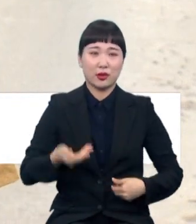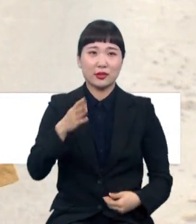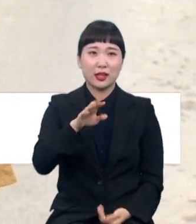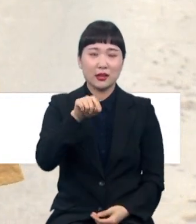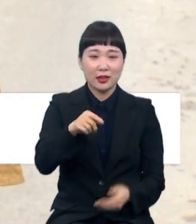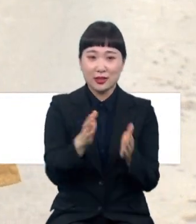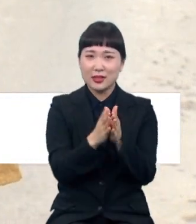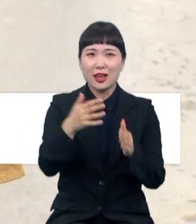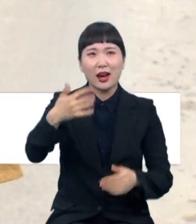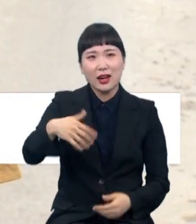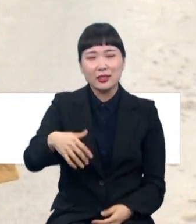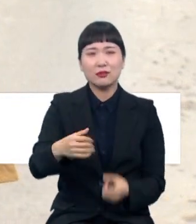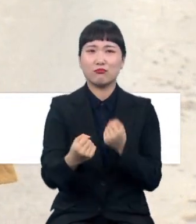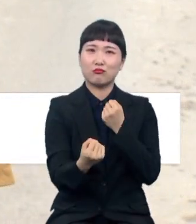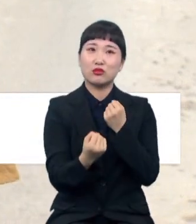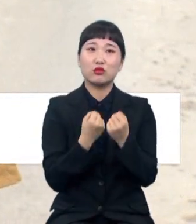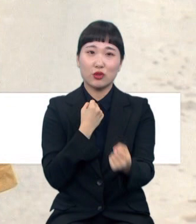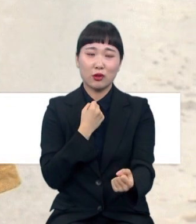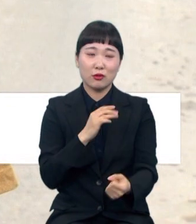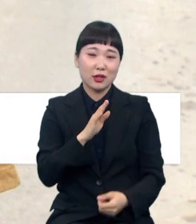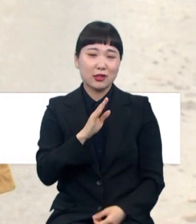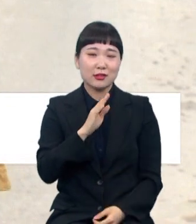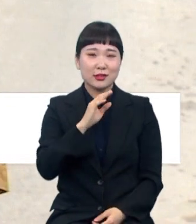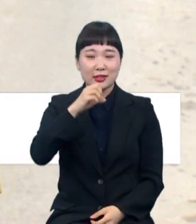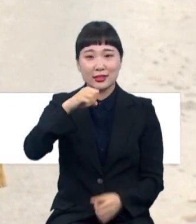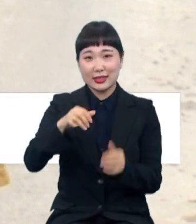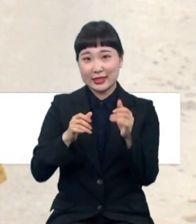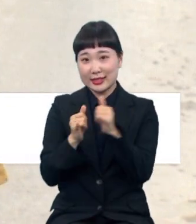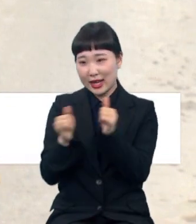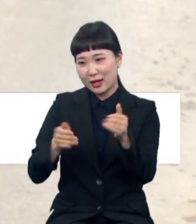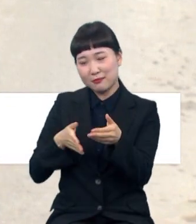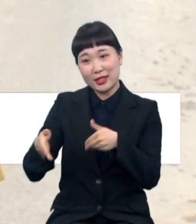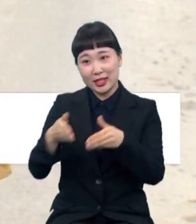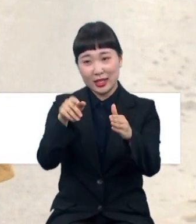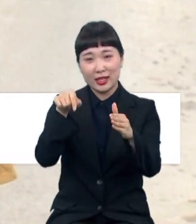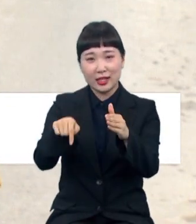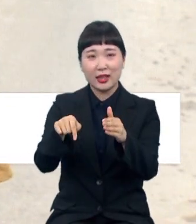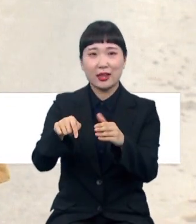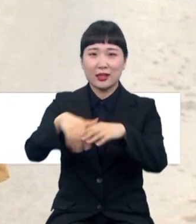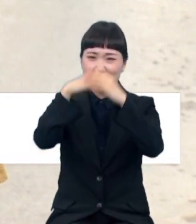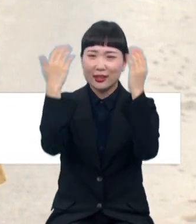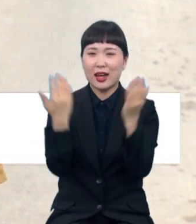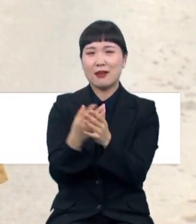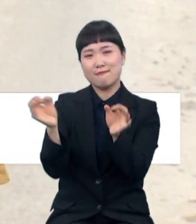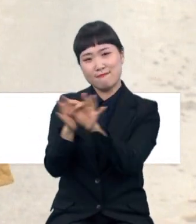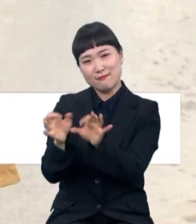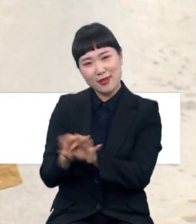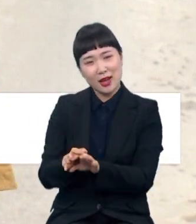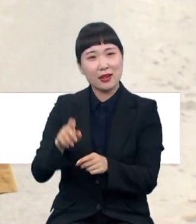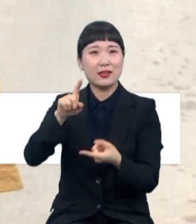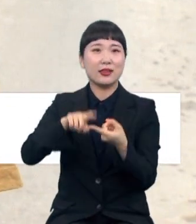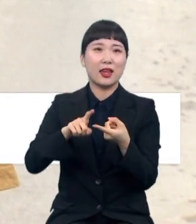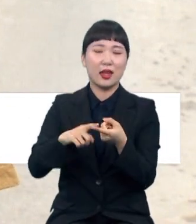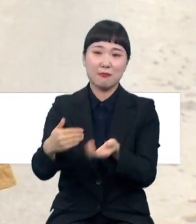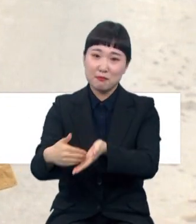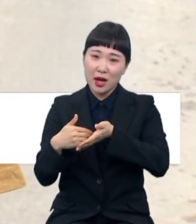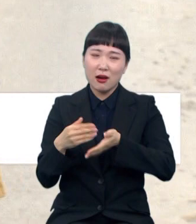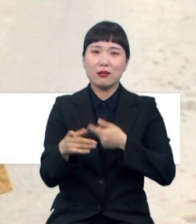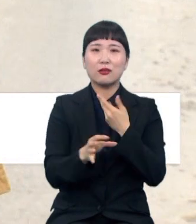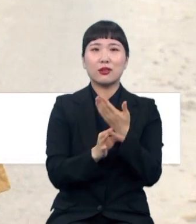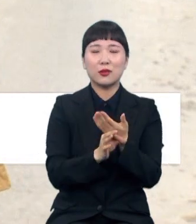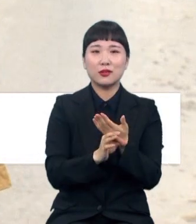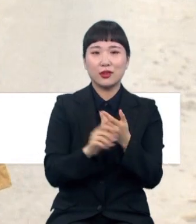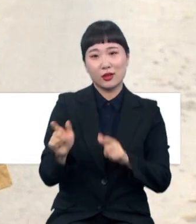못하면서 그 와중에 있던 보도마저도 설계가 돼 있던 인도마저도 없애겠다고 한다면 이 그